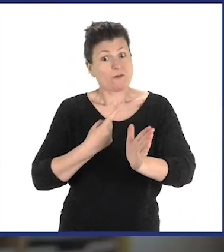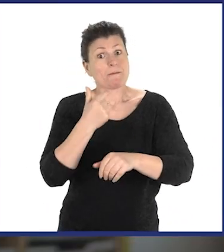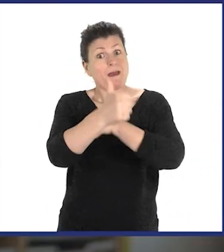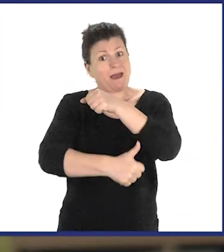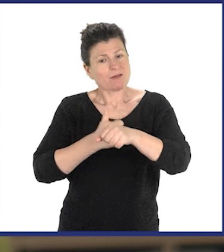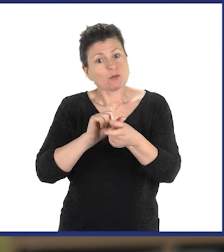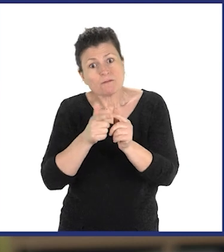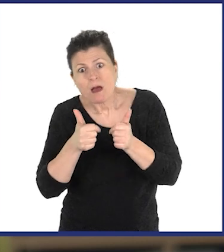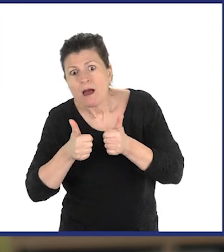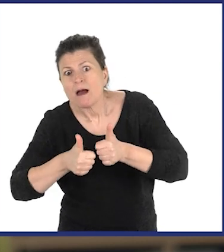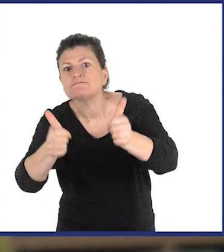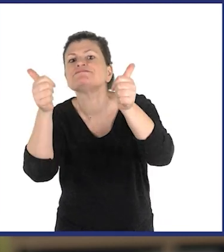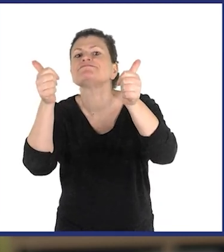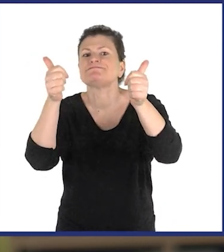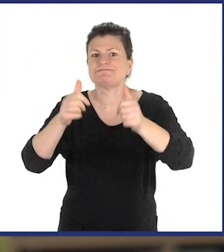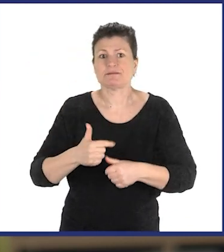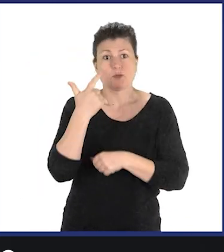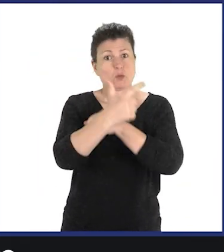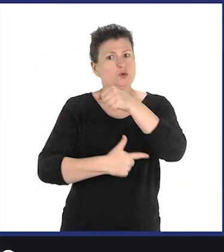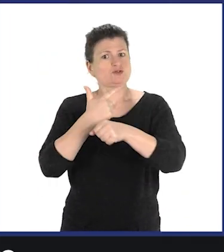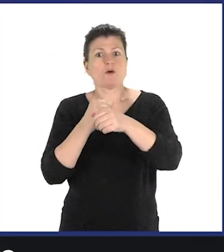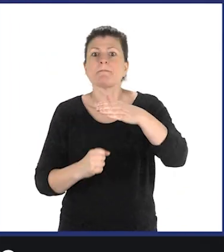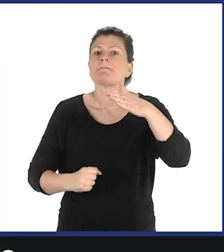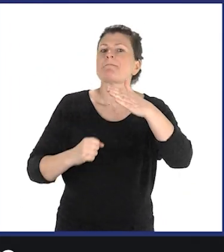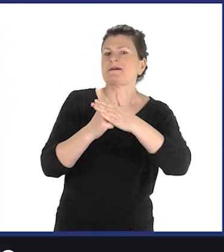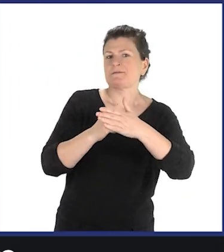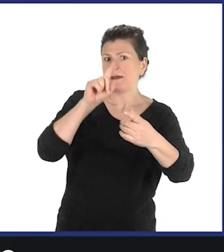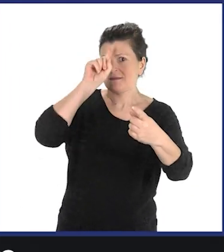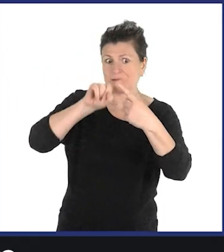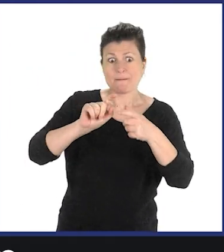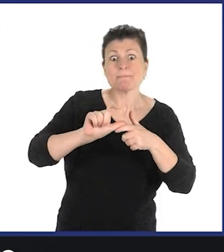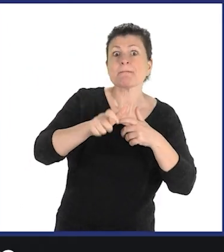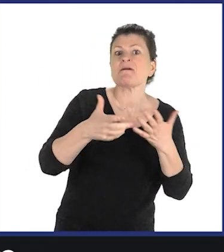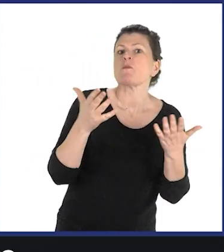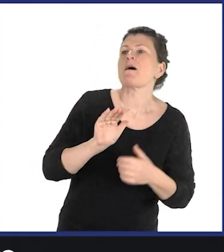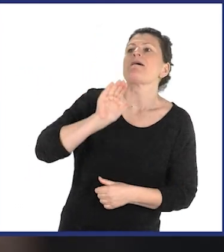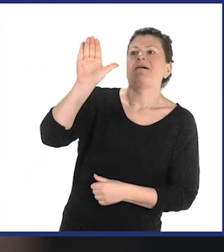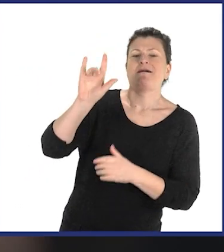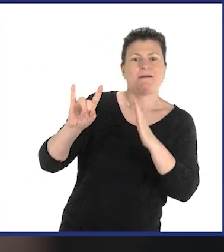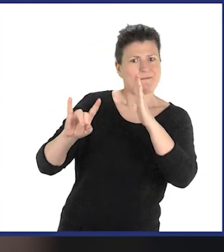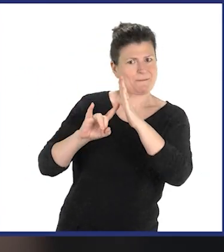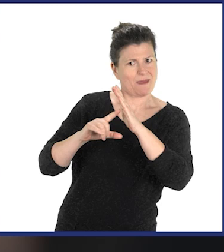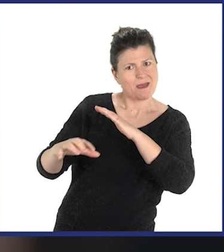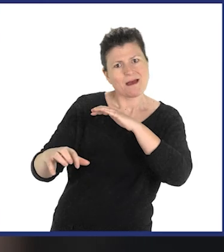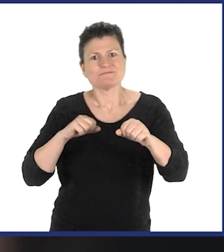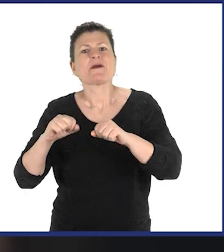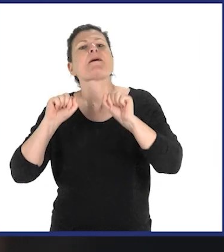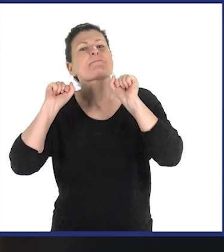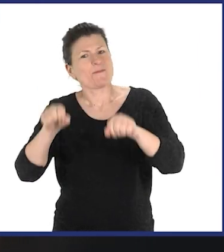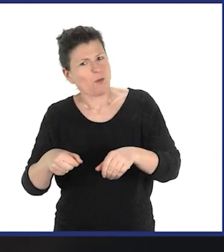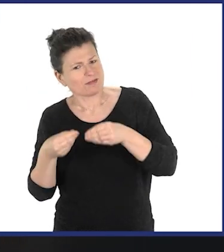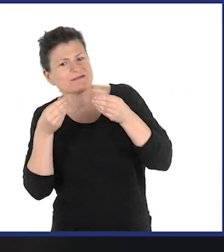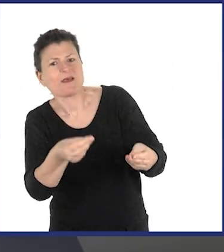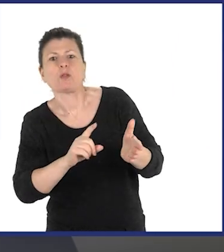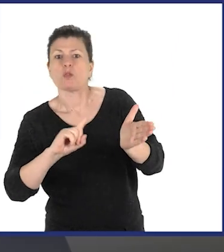renouvelable 1 fois, jusqu'à que vous soyez finalement autonome. » Ce délai de 2 ans maximum permet aussi d'entamer des démarches auprès des MDPH